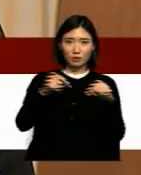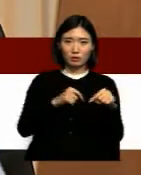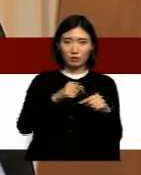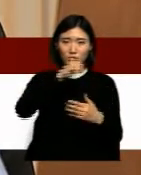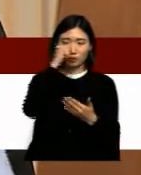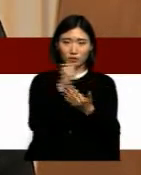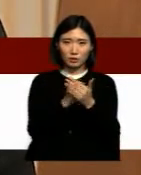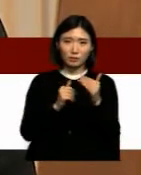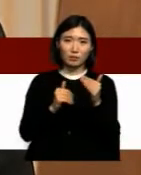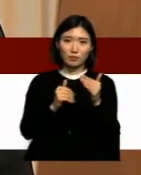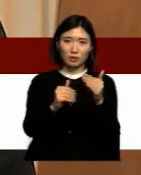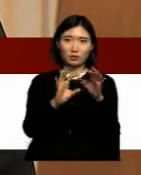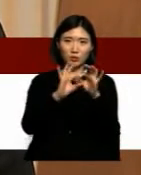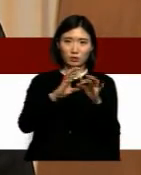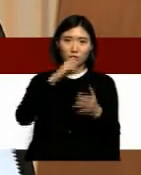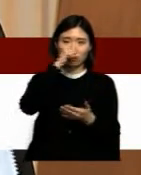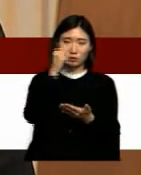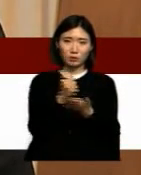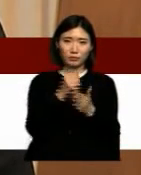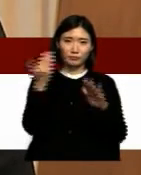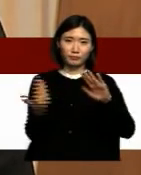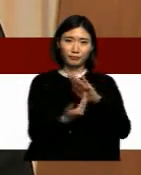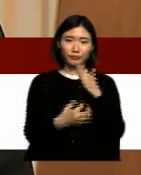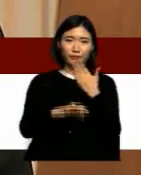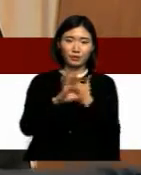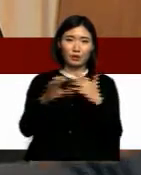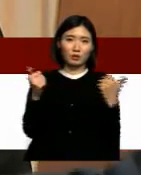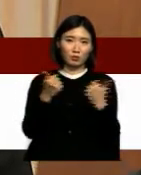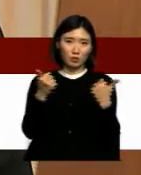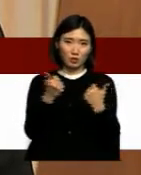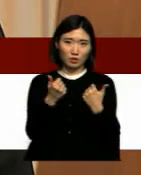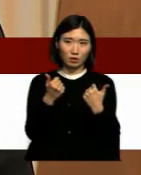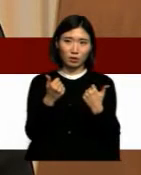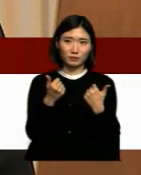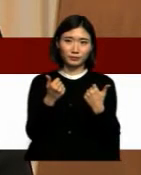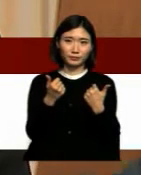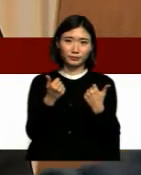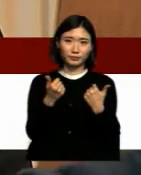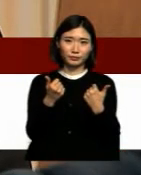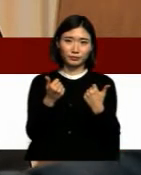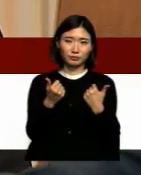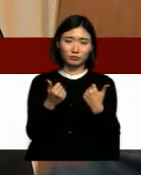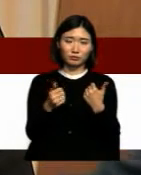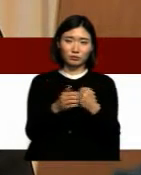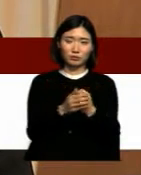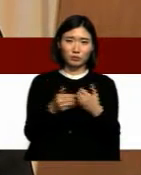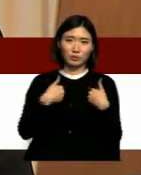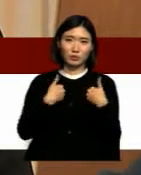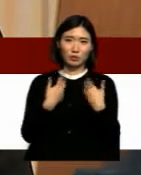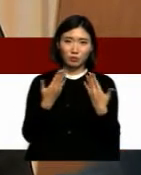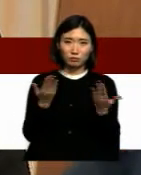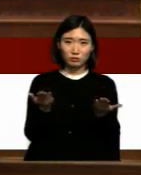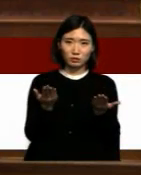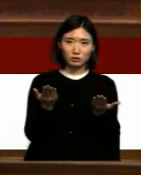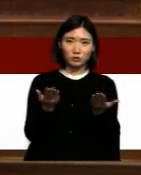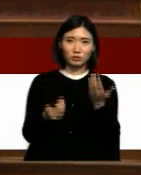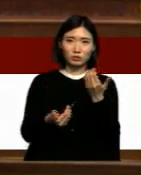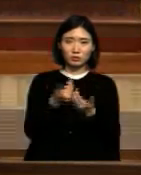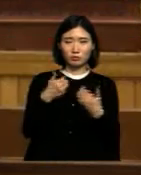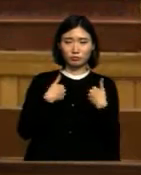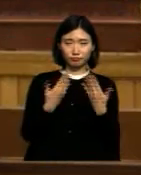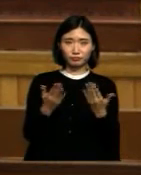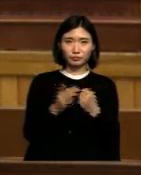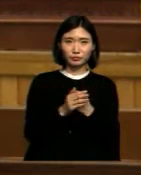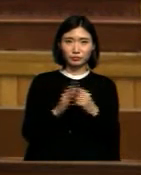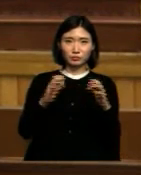절차를 거쳐서 정상적으로 이루어지면 의회하고 이런 불필요한 소모전을 할 이유가 없지 않습니까?